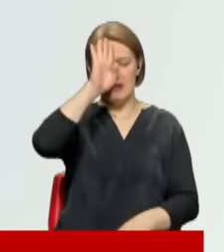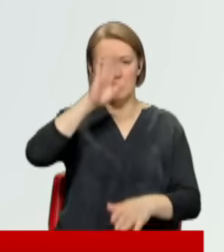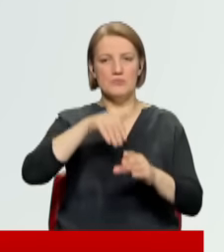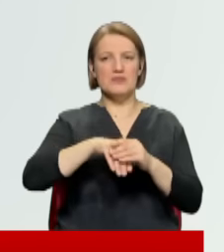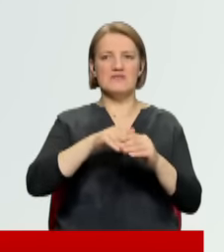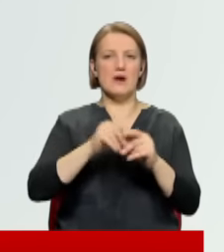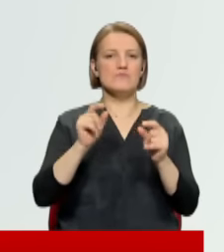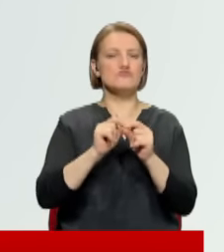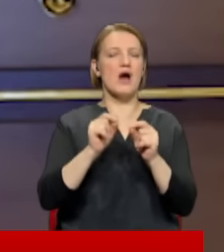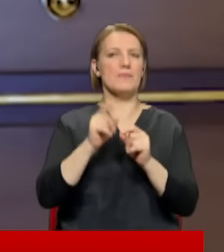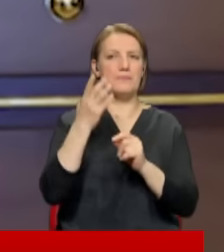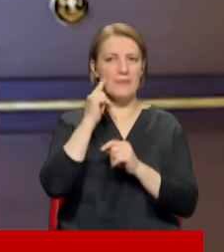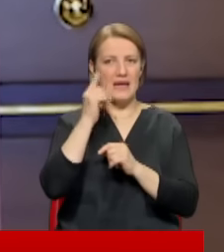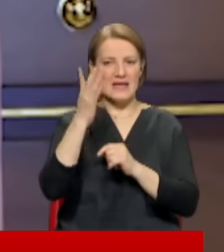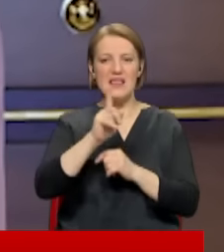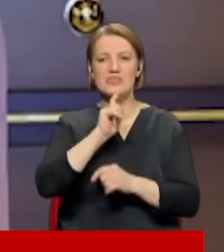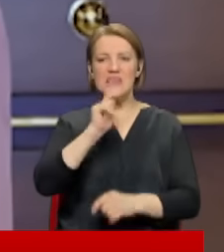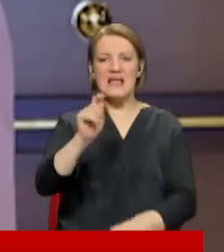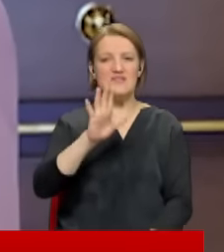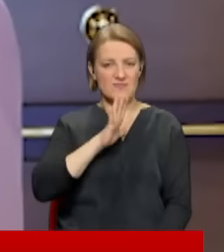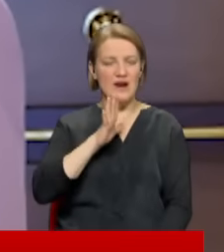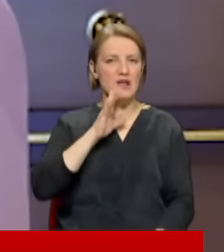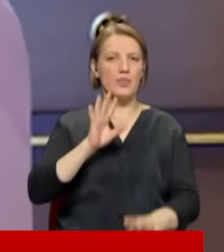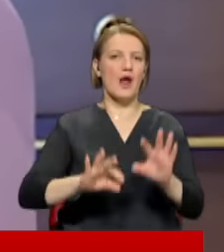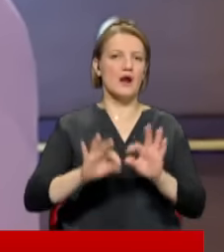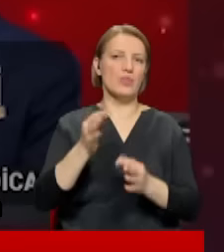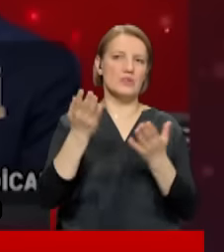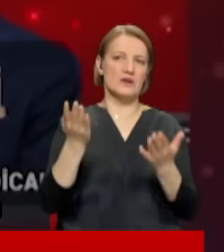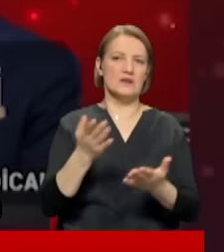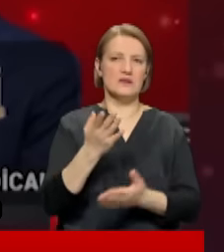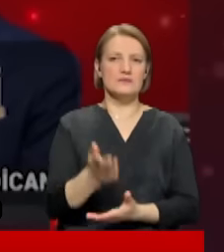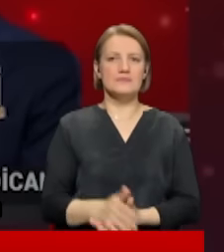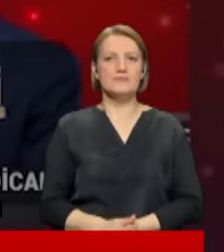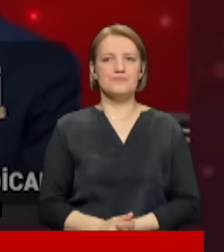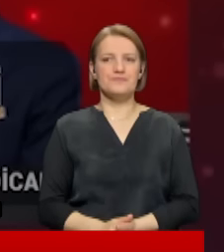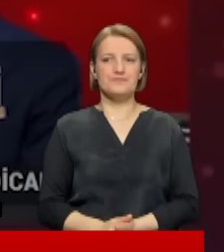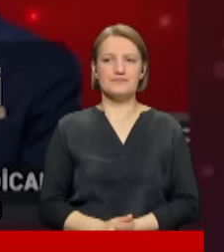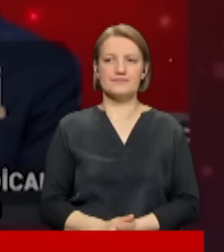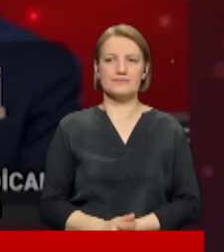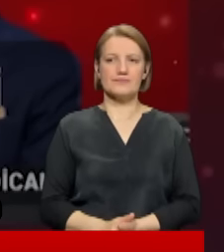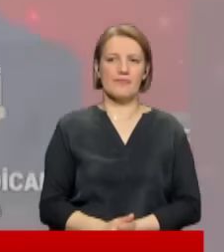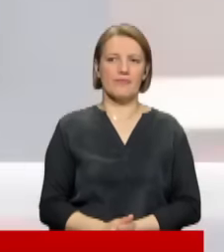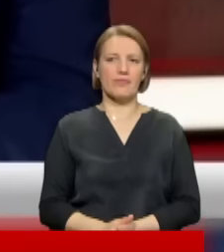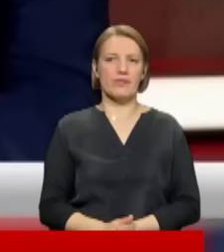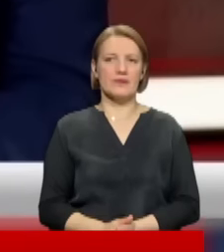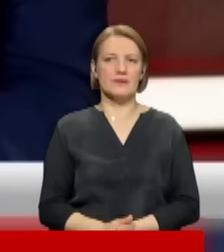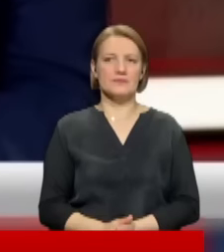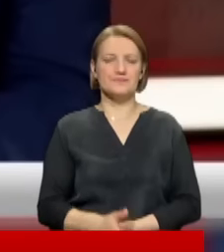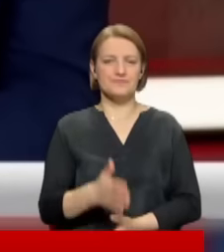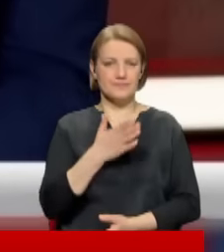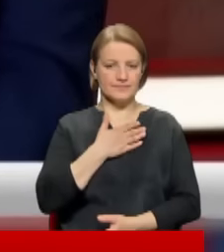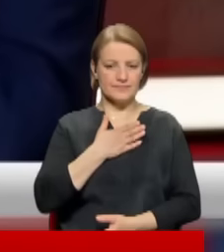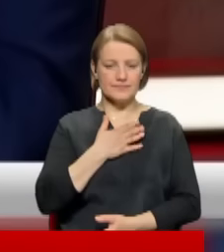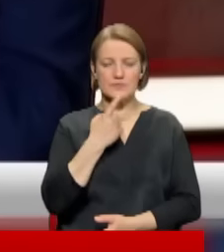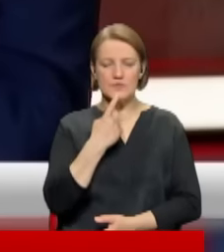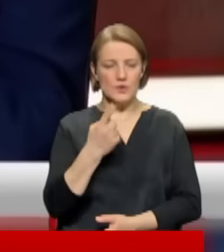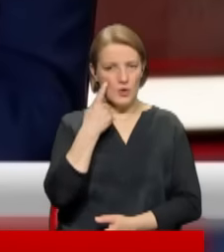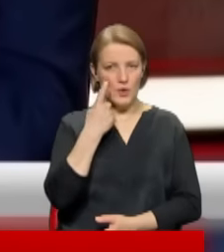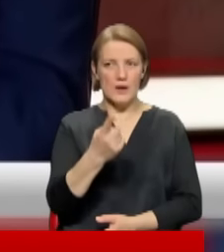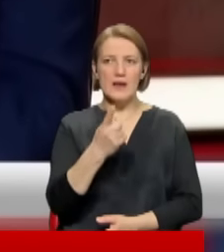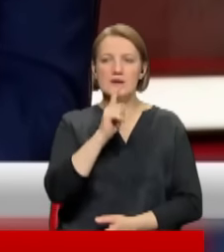Milletvekili Burak Akburak ise teklif varsa değerlendirilir cümlesini kurdu. Tabii ki değerlendirebilir. Kabul eder mi etmez mi bilmiyorum. Bana göre söz